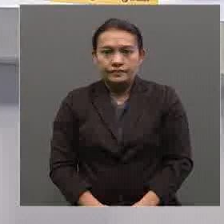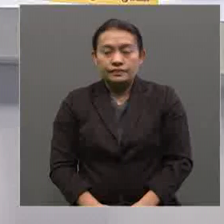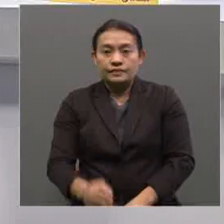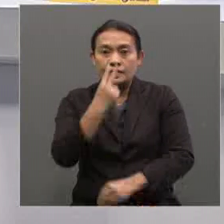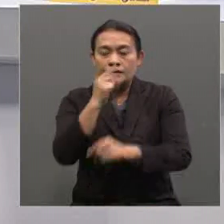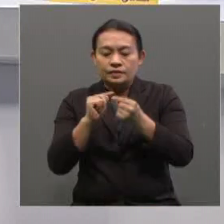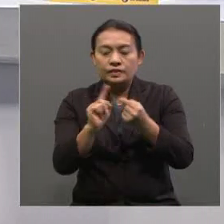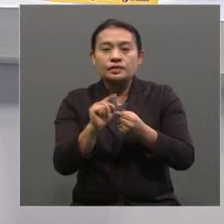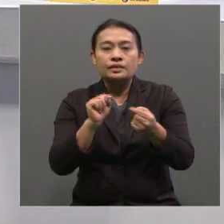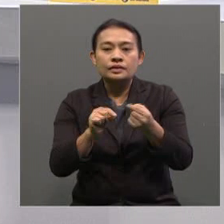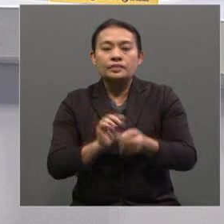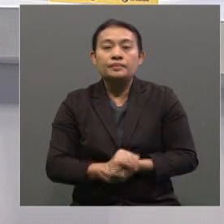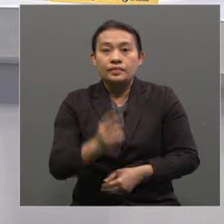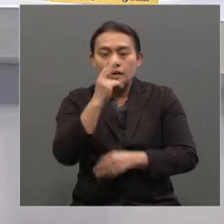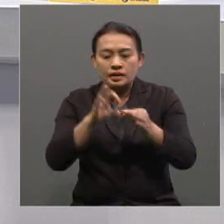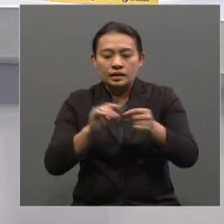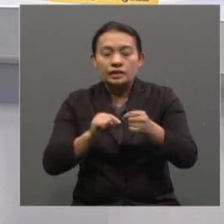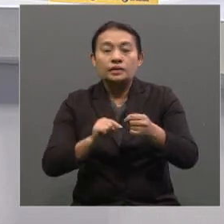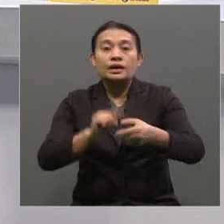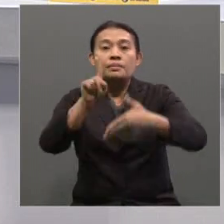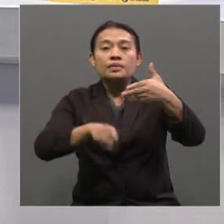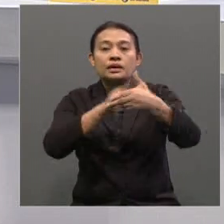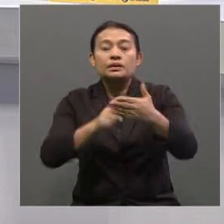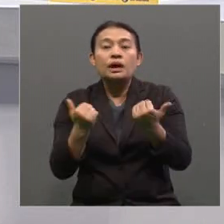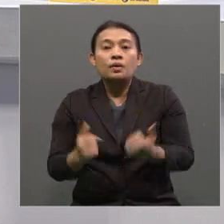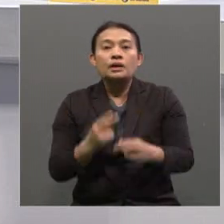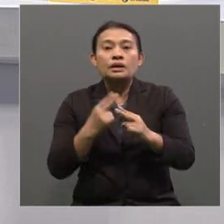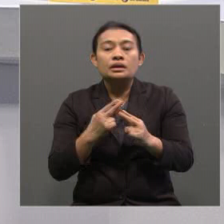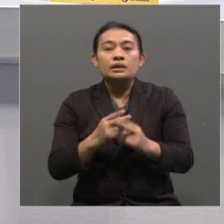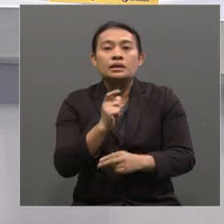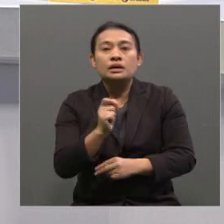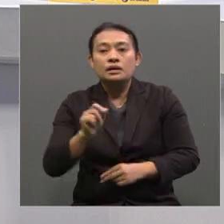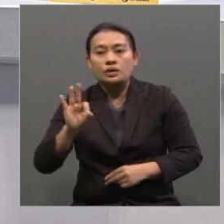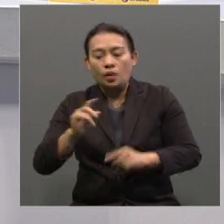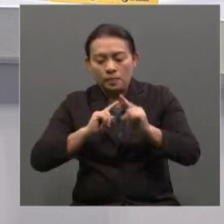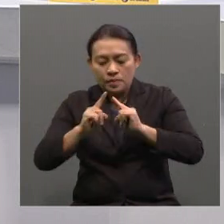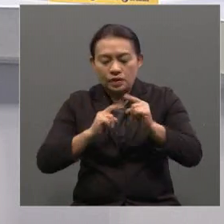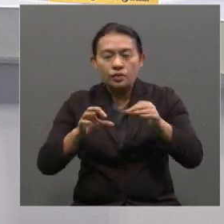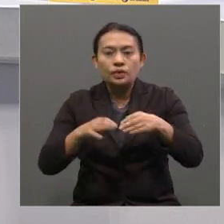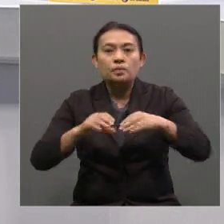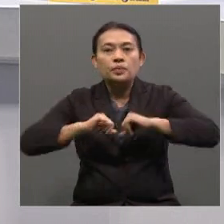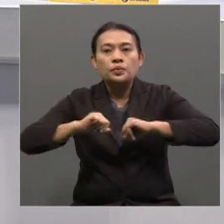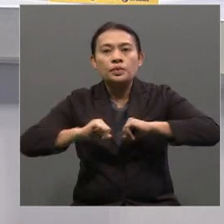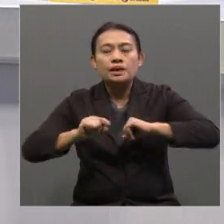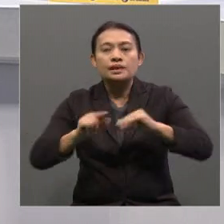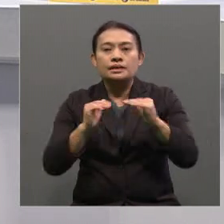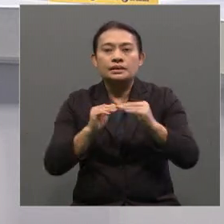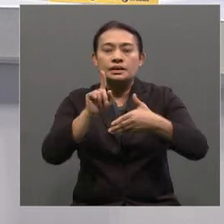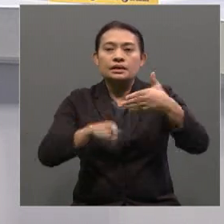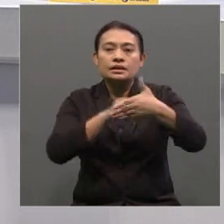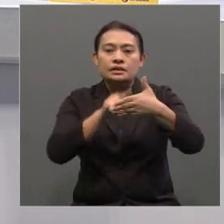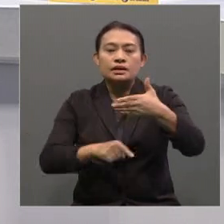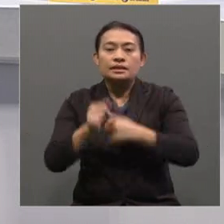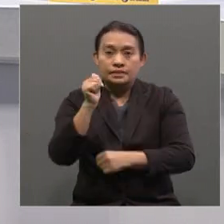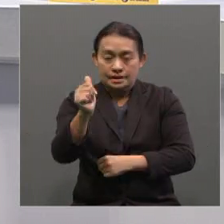ไปต่อกันเลยนะครับกับช่วงเกาะติดสนามเลือกตั้งนะครับวันนี้คุณอ๊อฟปฏิพัฒน์จะพาคุณผู้ชมไปพูดคุยกับคนรุ่นใหม่ที่มีสิทธิ์เลือกตั้งพร้อมกันนะจะ